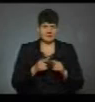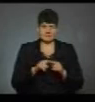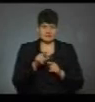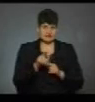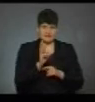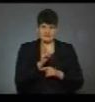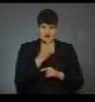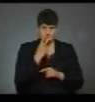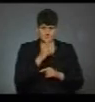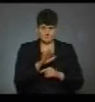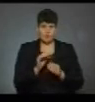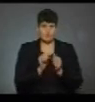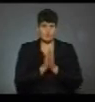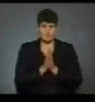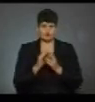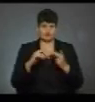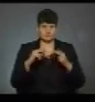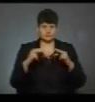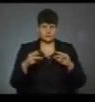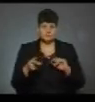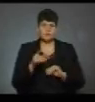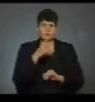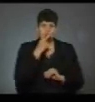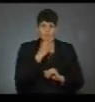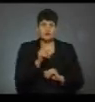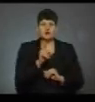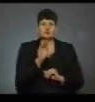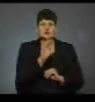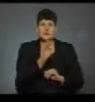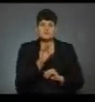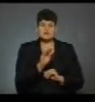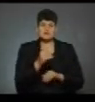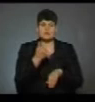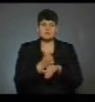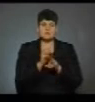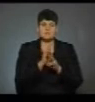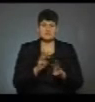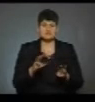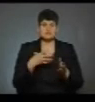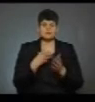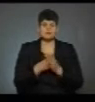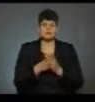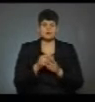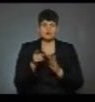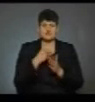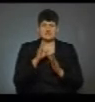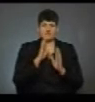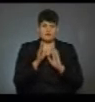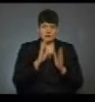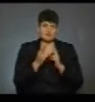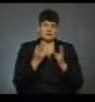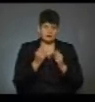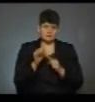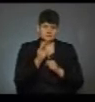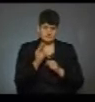нам дали до ефіру, прошу замінити, щоб ми побачили, що написав прем'єр-міністр на своїй сторінці у Фейсбук. Так,